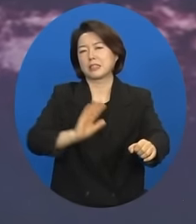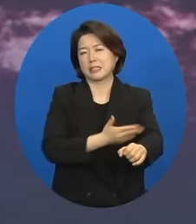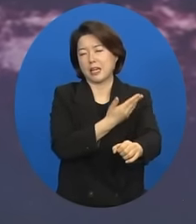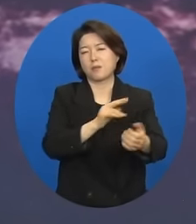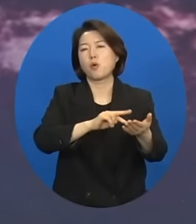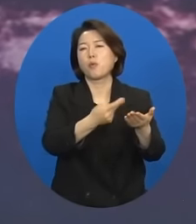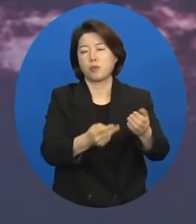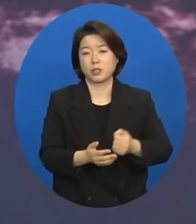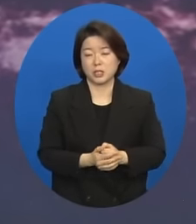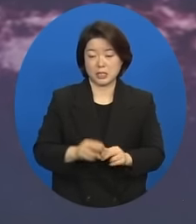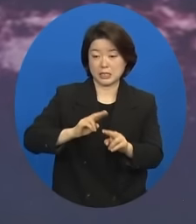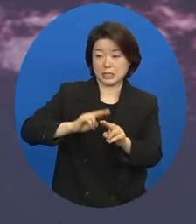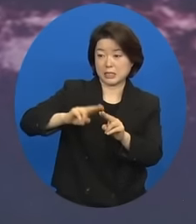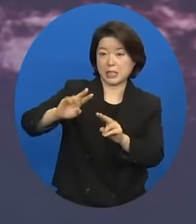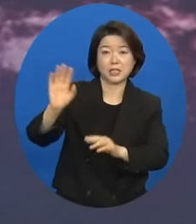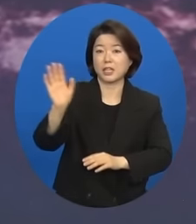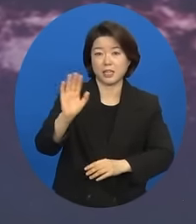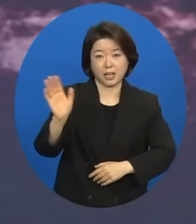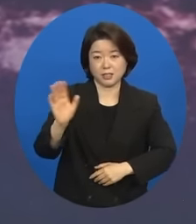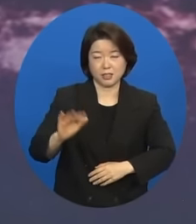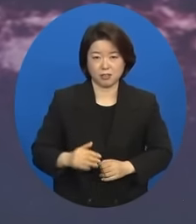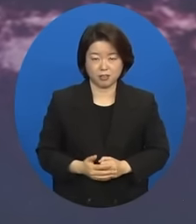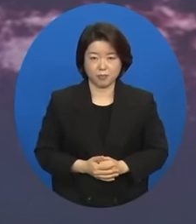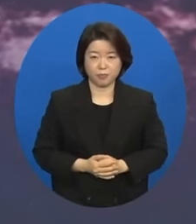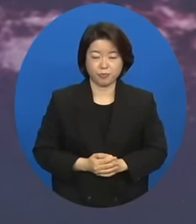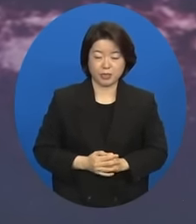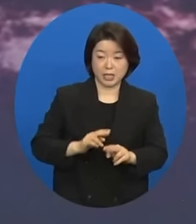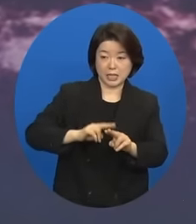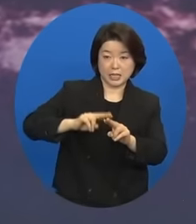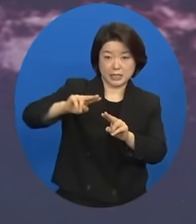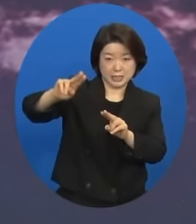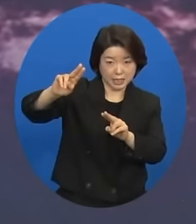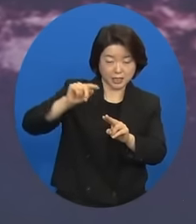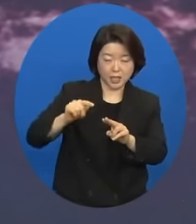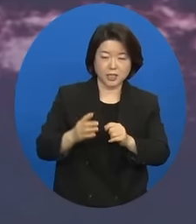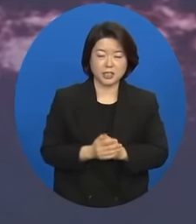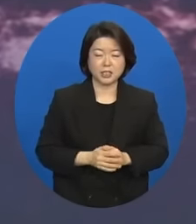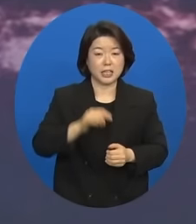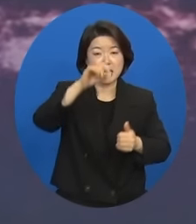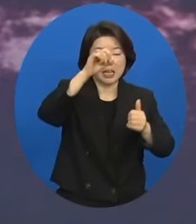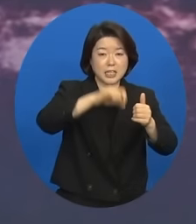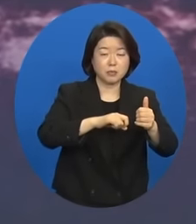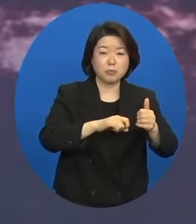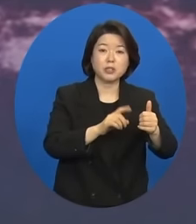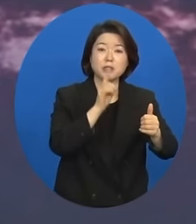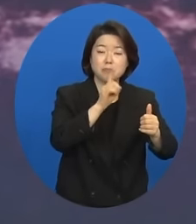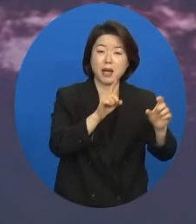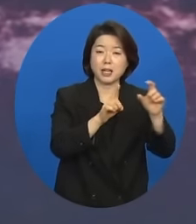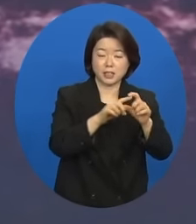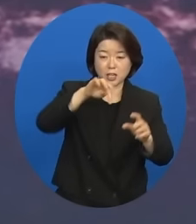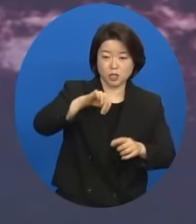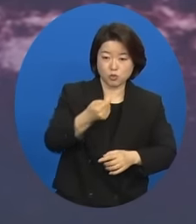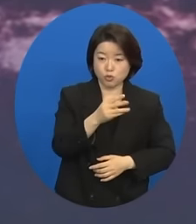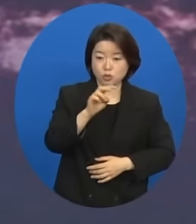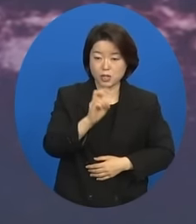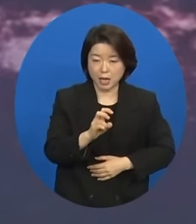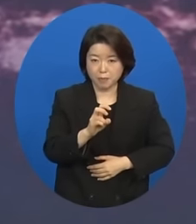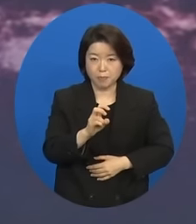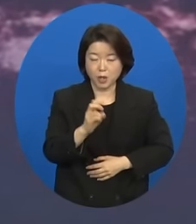사다리가 아닙니다이 사다리 쓰인 히브리어 술은 어근이 뭐냐면이 타라는